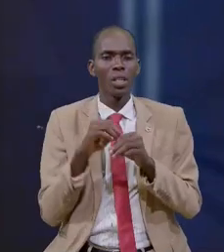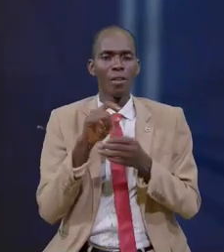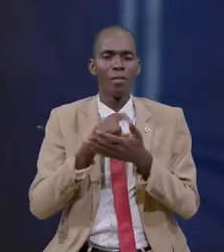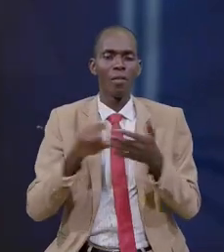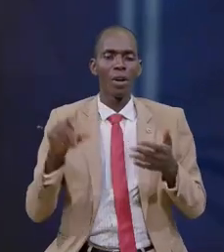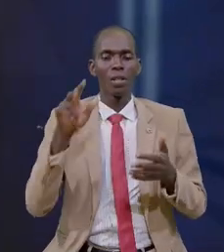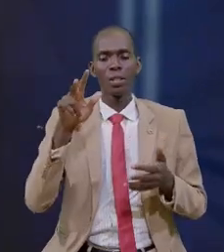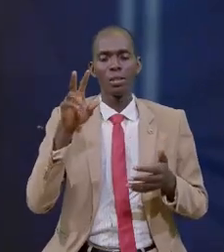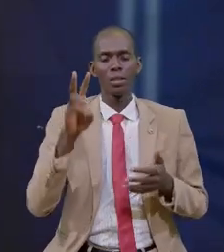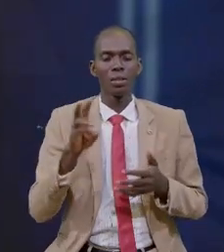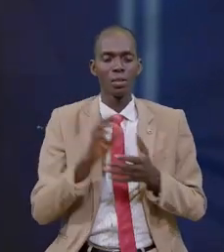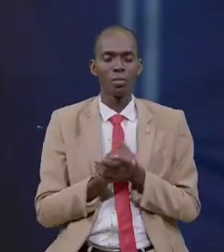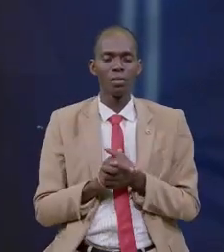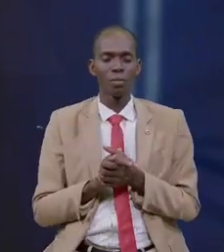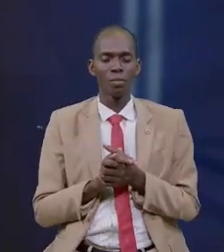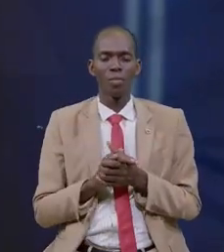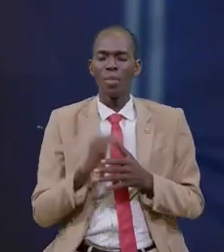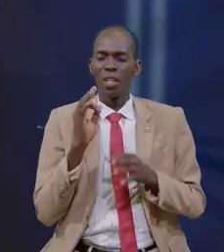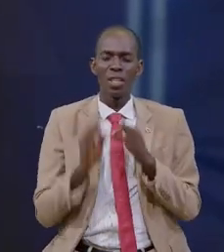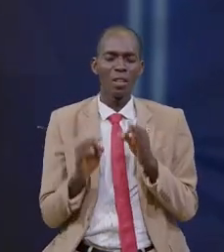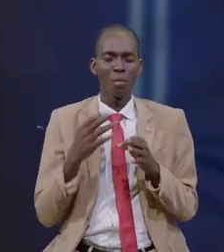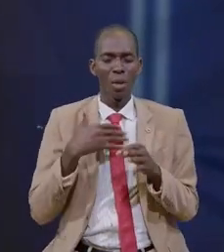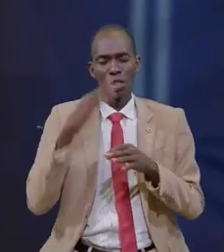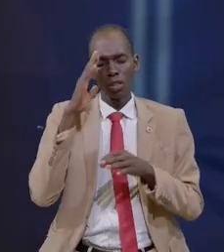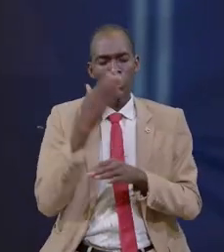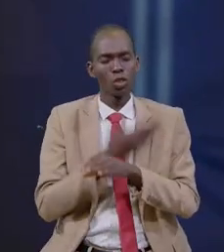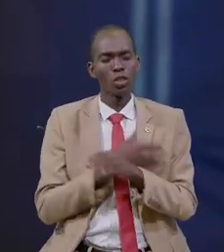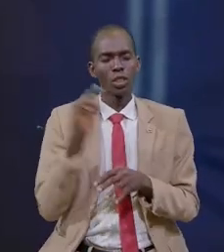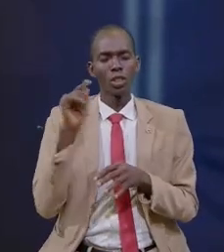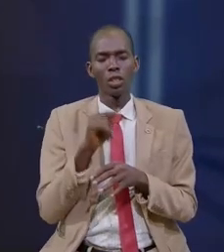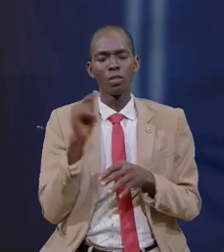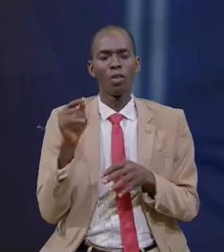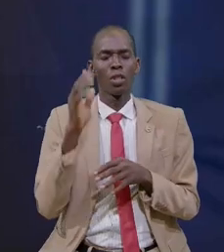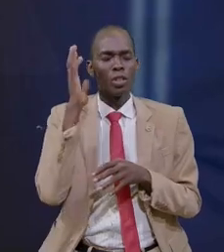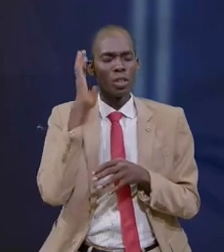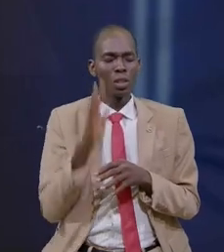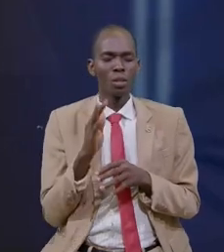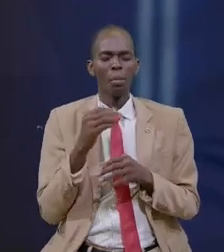Verset 36, il dit, c'est donc le Fils vous affranchit.